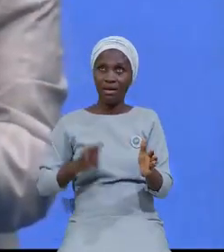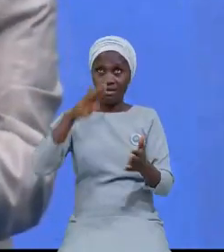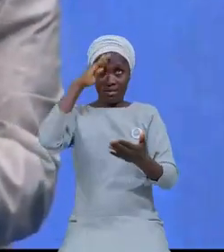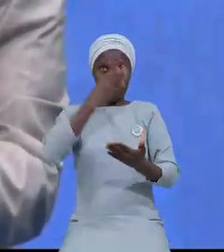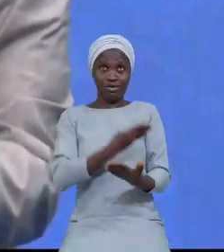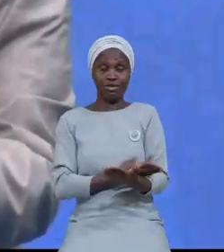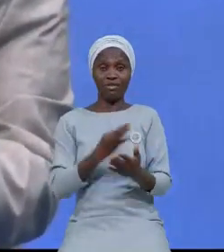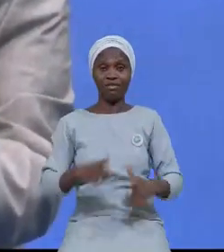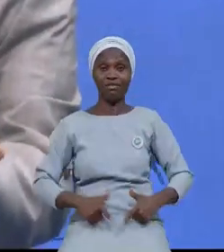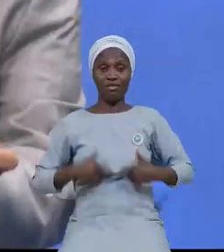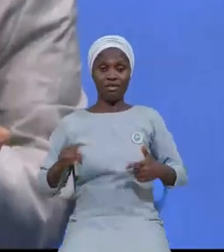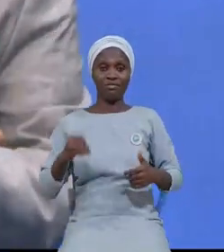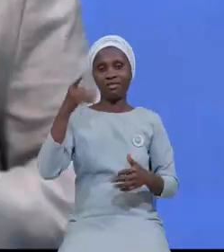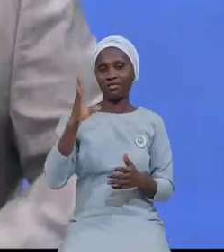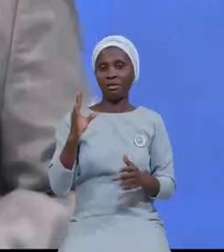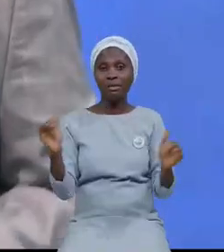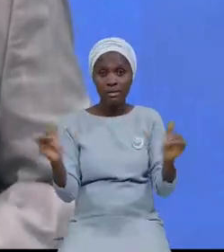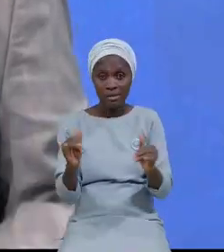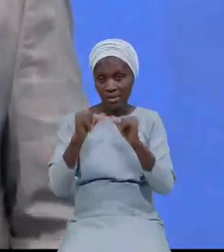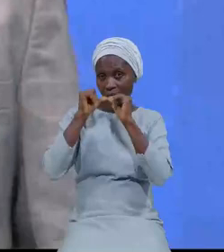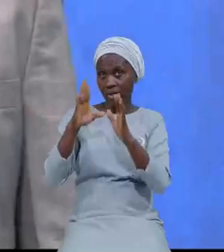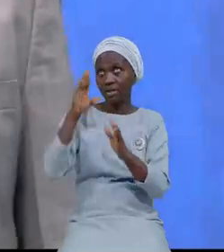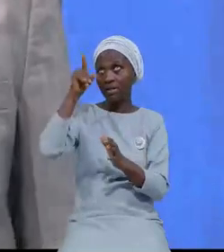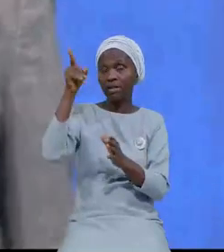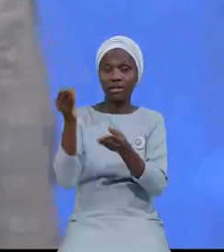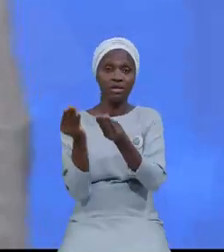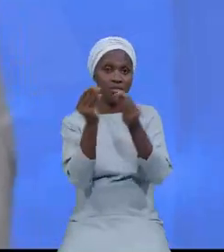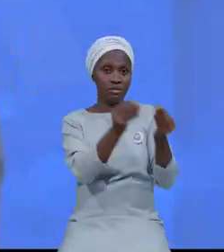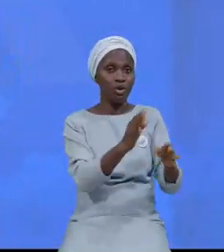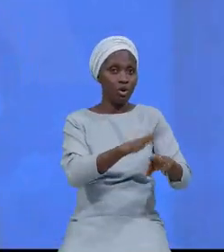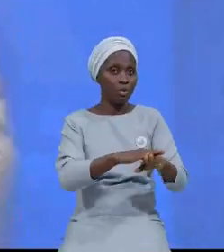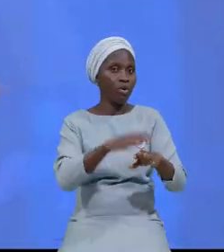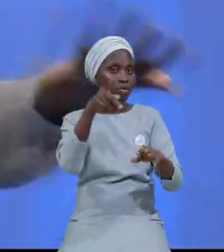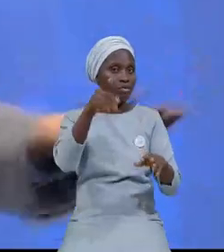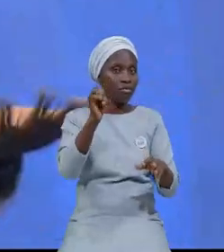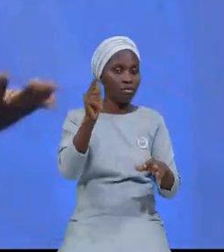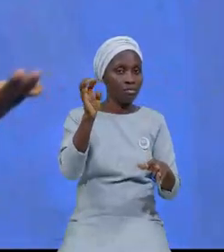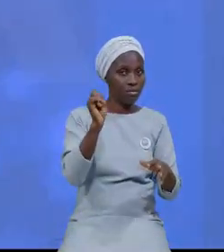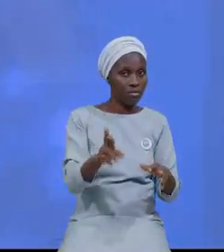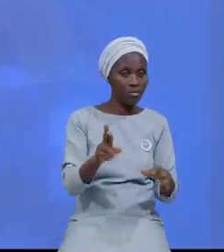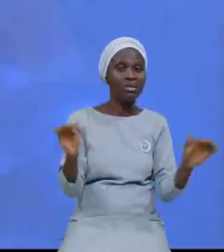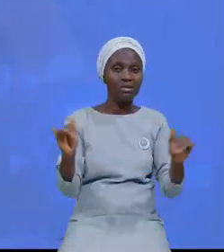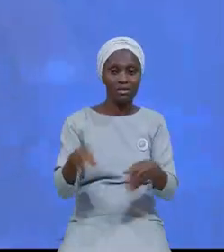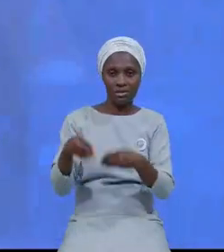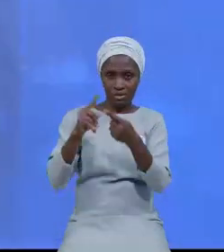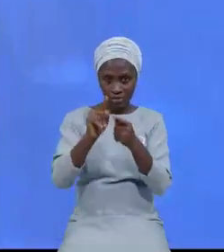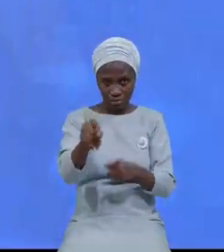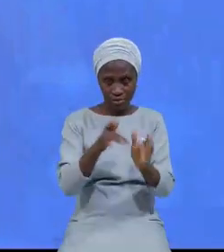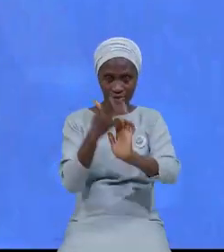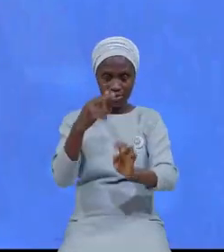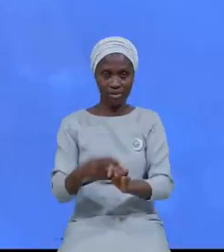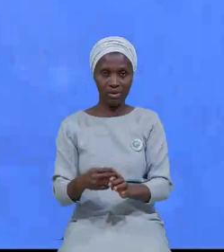vivant la mê bénédiction qu'il a envoyé à Pierre il te la donnera il